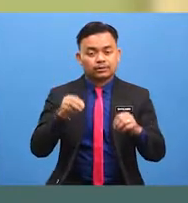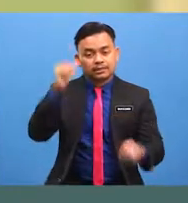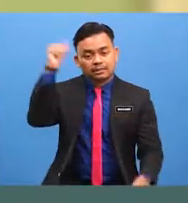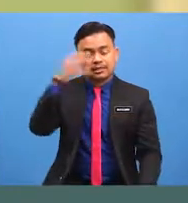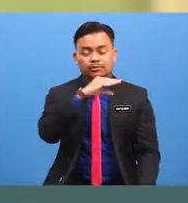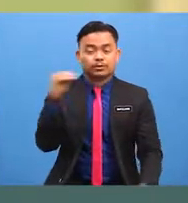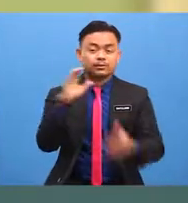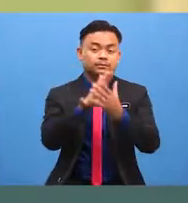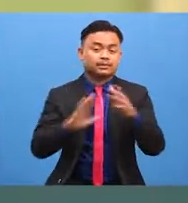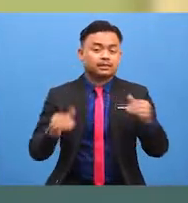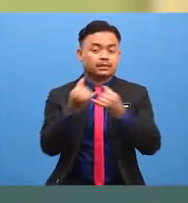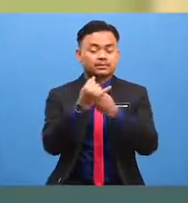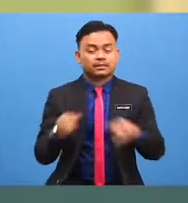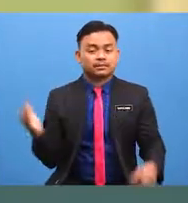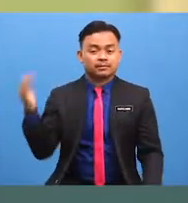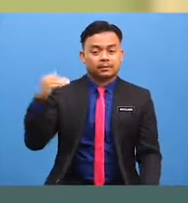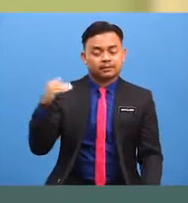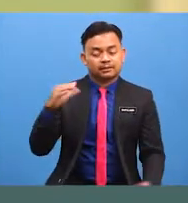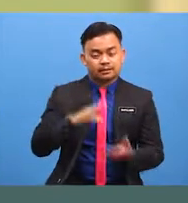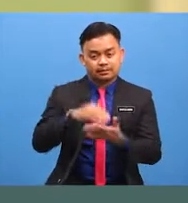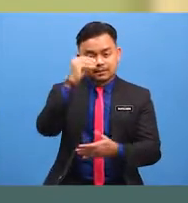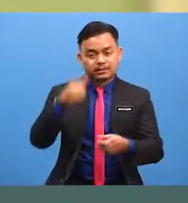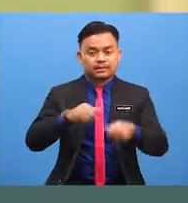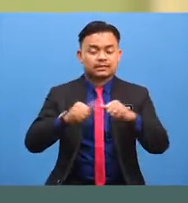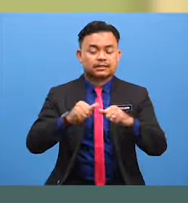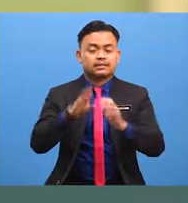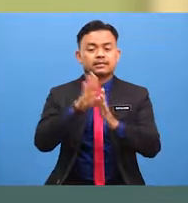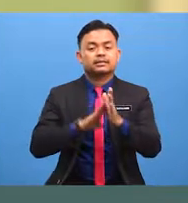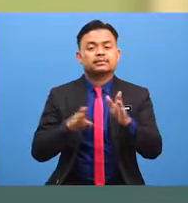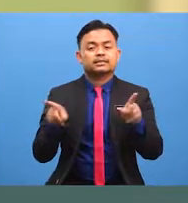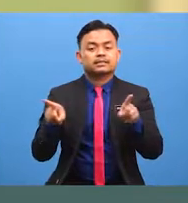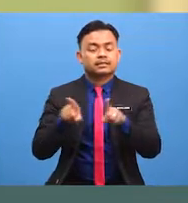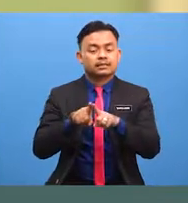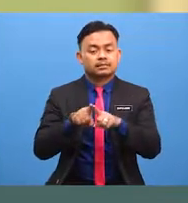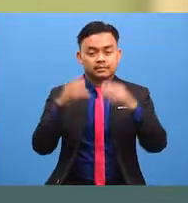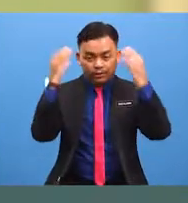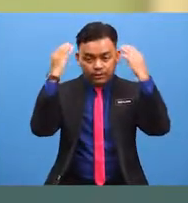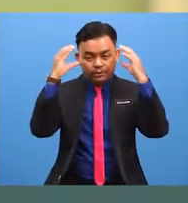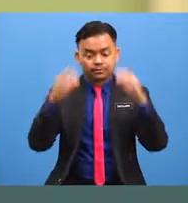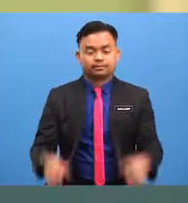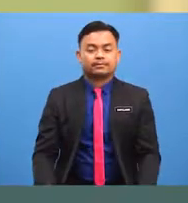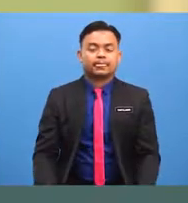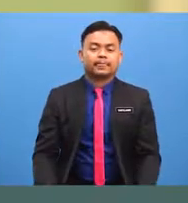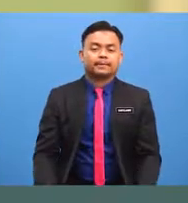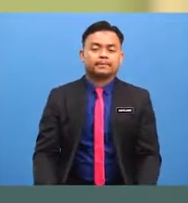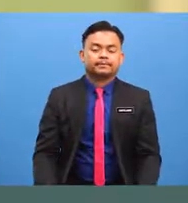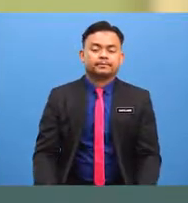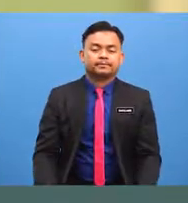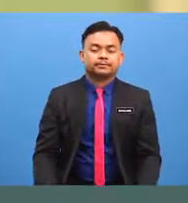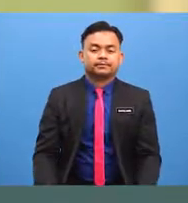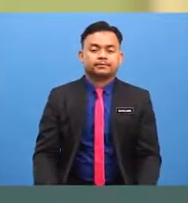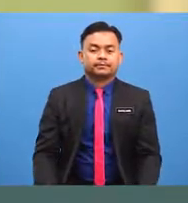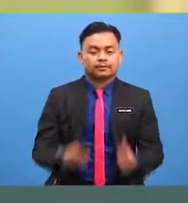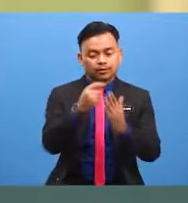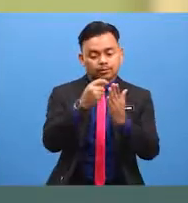sains bersama cikgu. Saya Cikgu Raja Shahidah dari Sekolah Kebangsaan Bukit Jalil. Topik yang akan